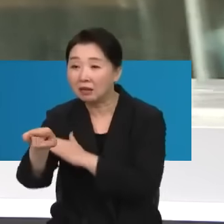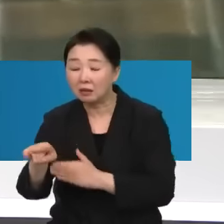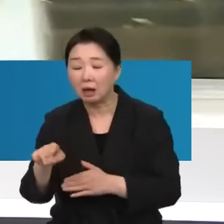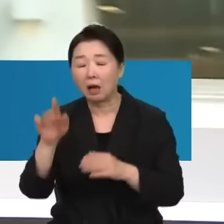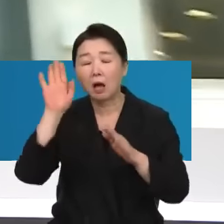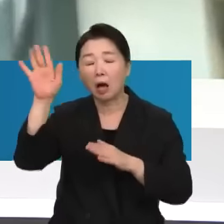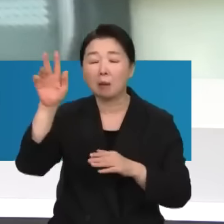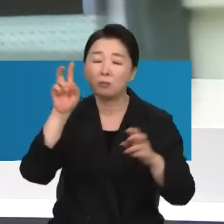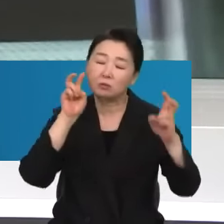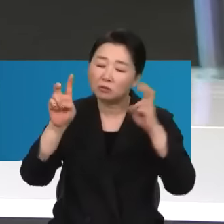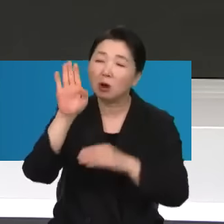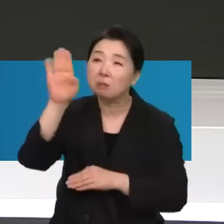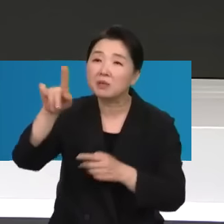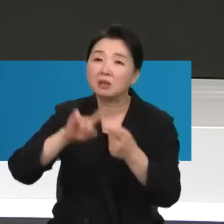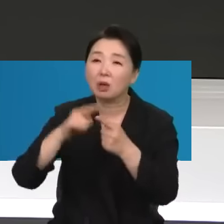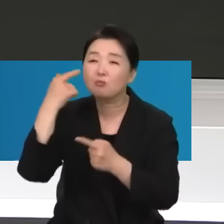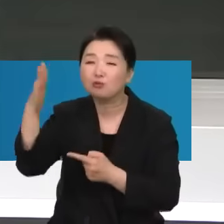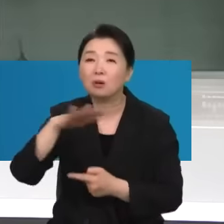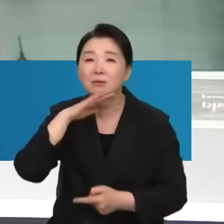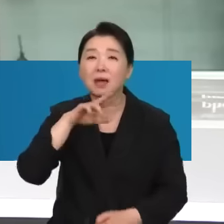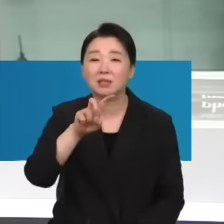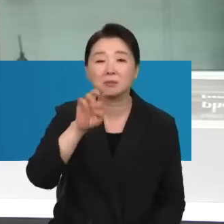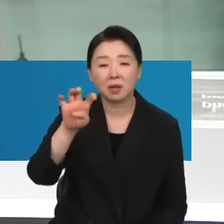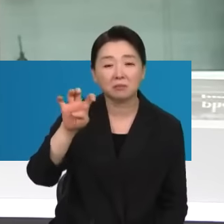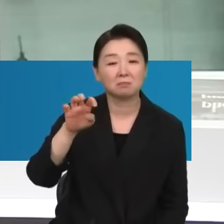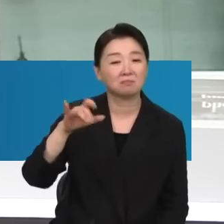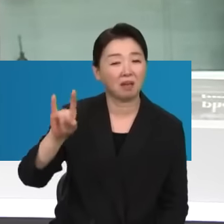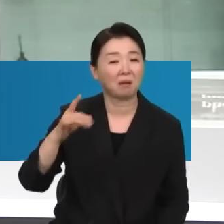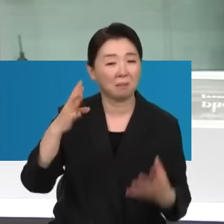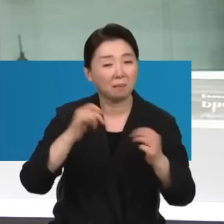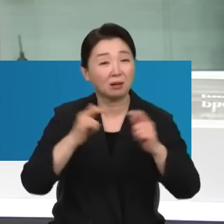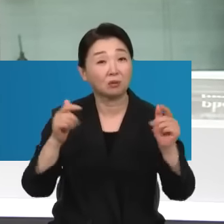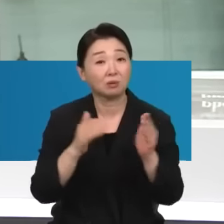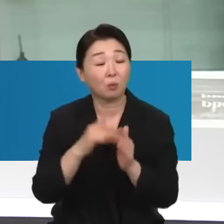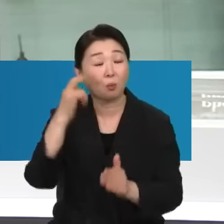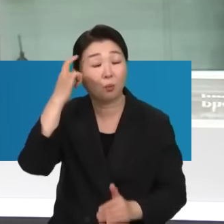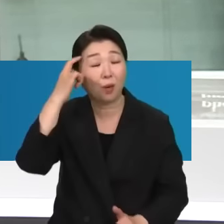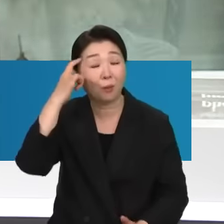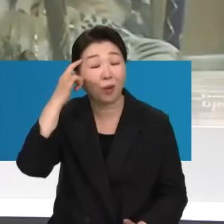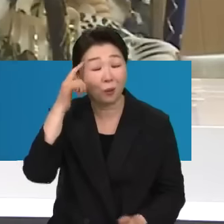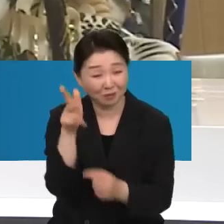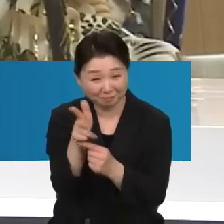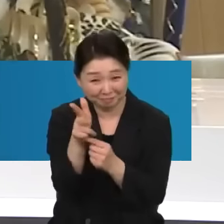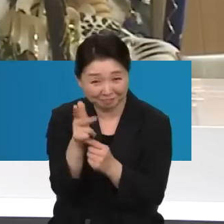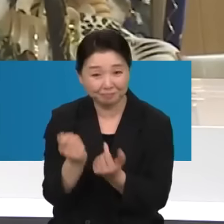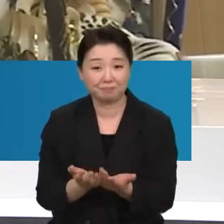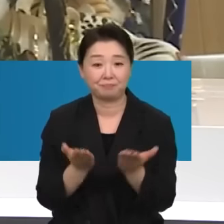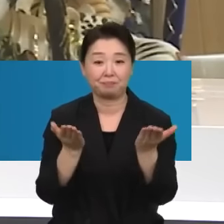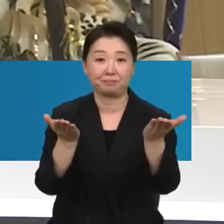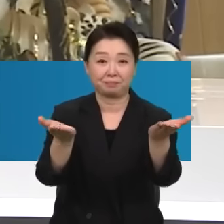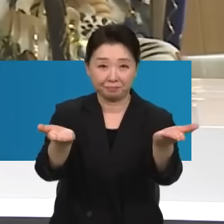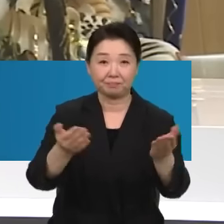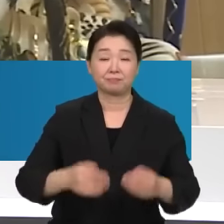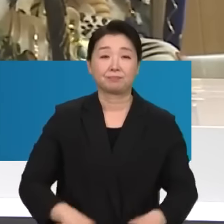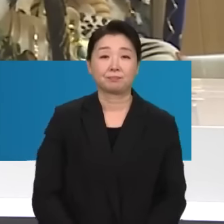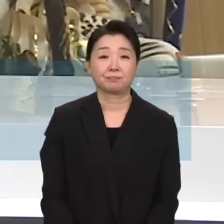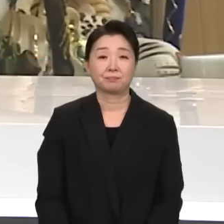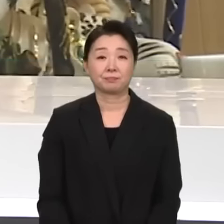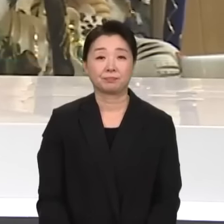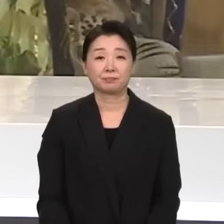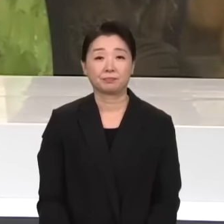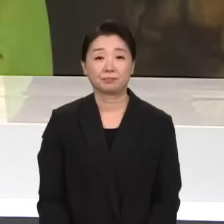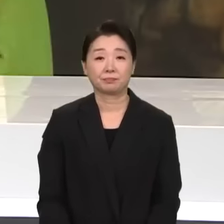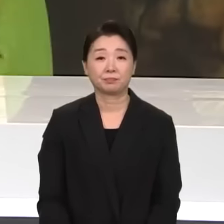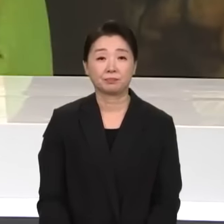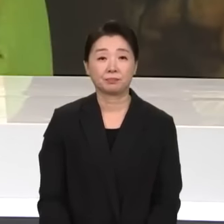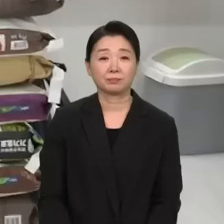미래는 어떨지 묻는 20대, 30대도 부쩍 늘었다고 합니다. 왜 그런 건지 밀착카메라 송우영 기자가 무속인들을 만나 이야기를